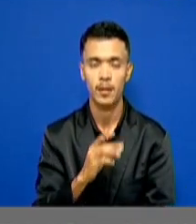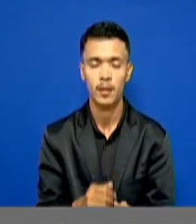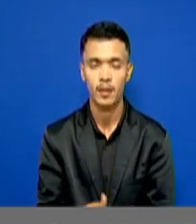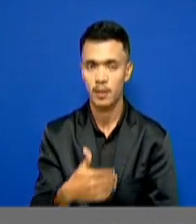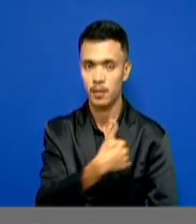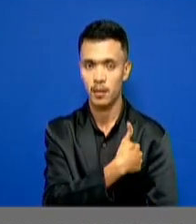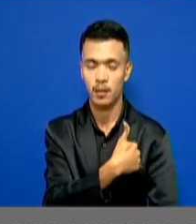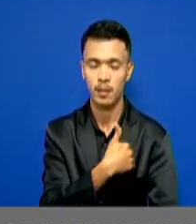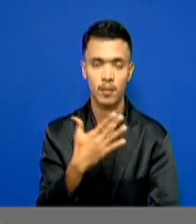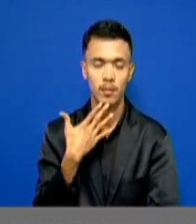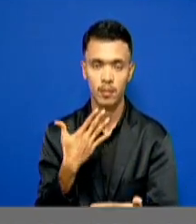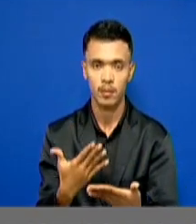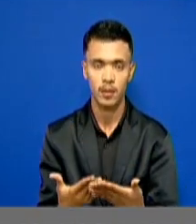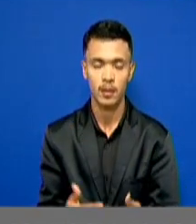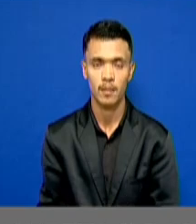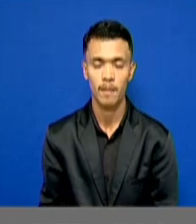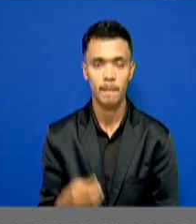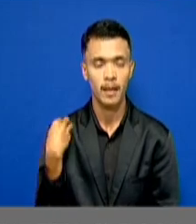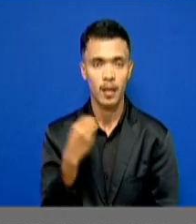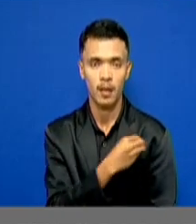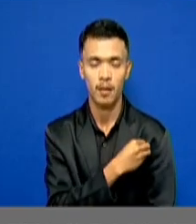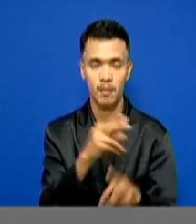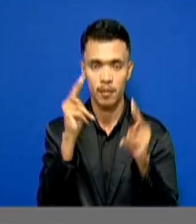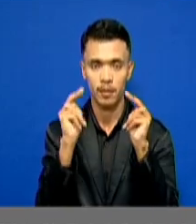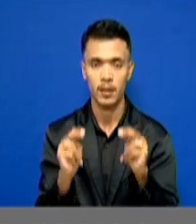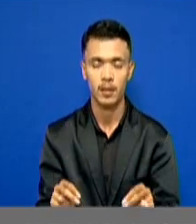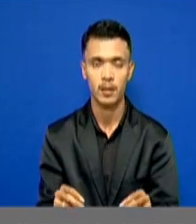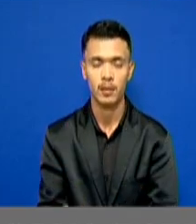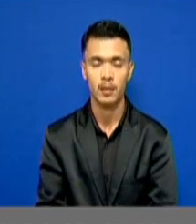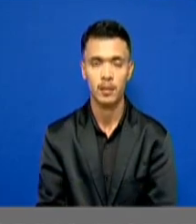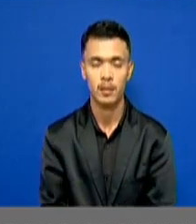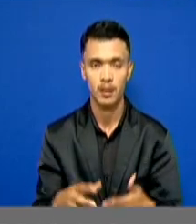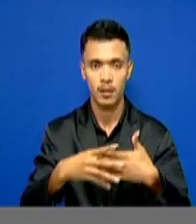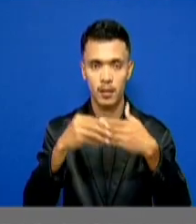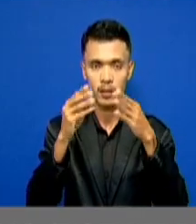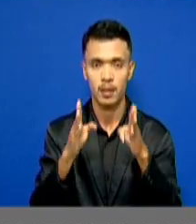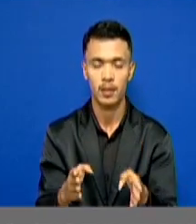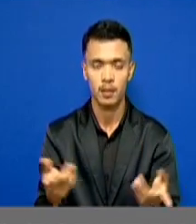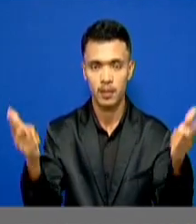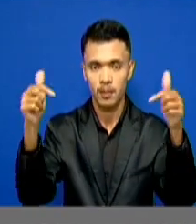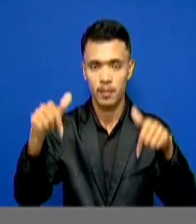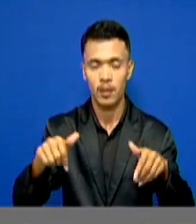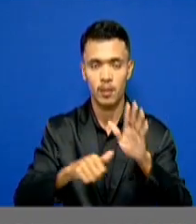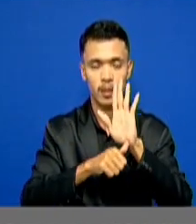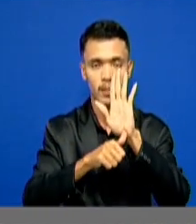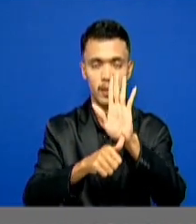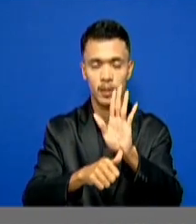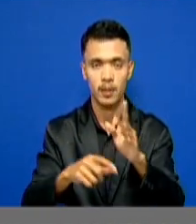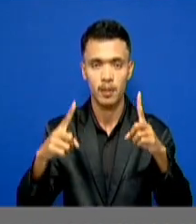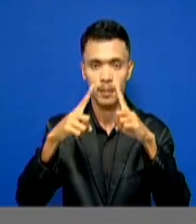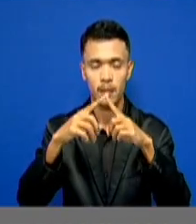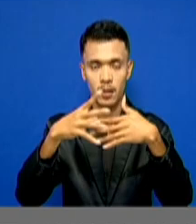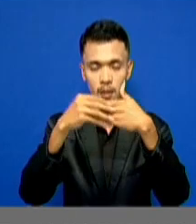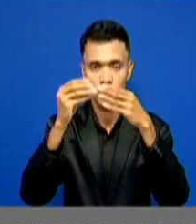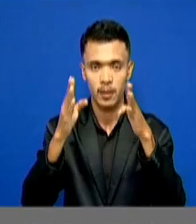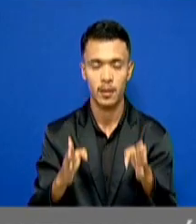mak sidau dia. Dan ini maka kami persija o sosialensia tohne kami atau presenta problema sira hirak ne bahia sosialensia